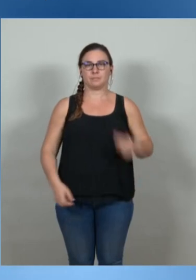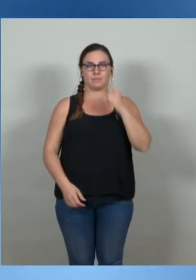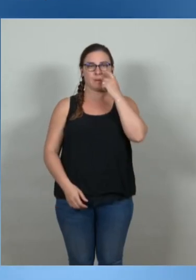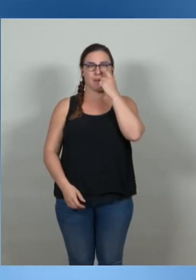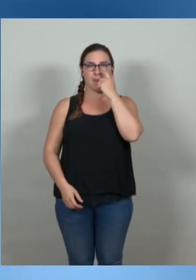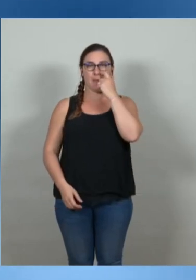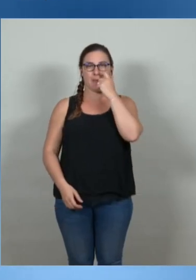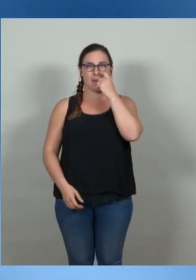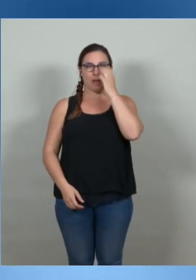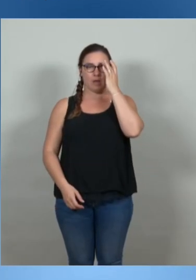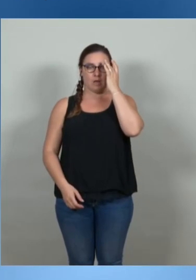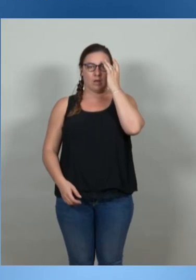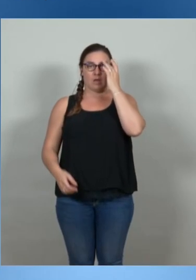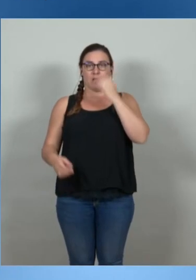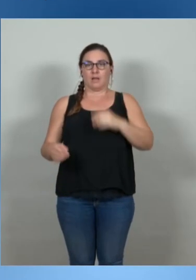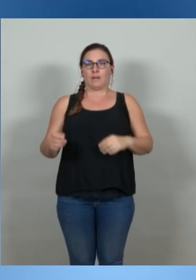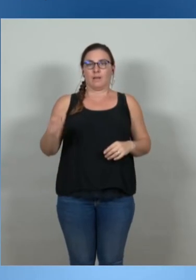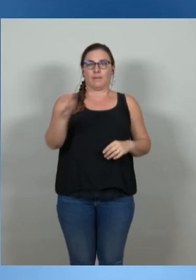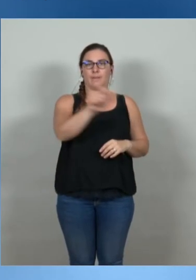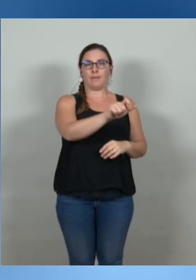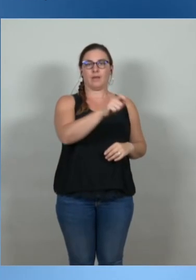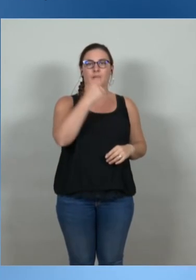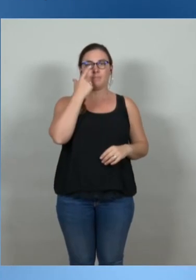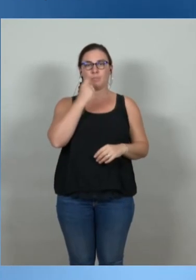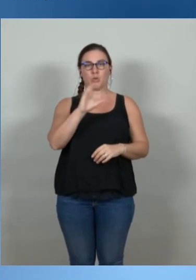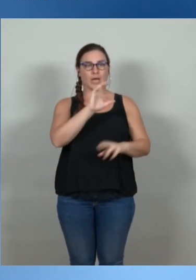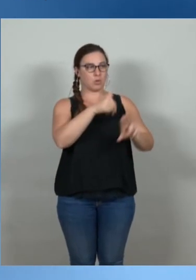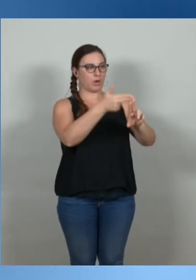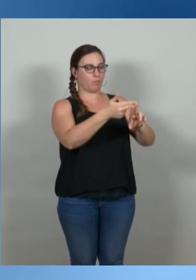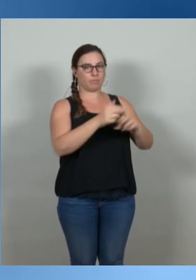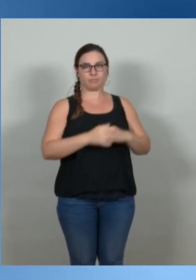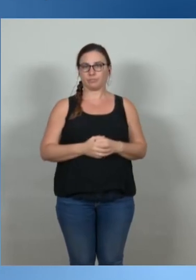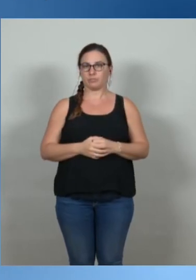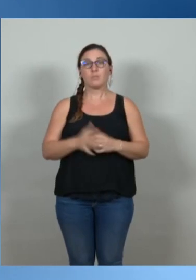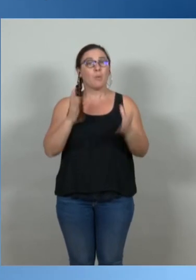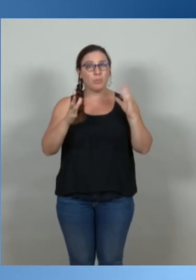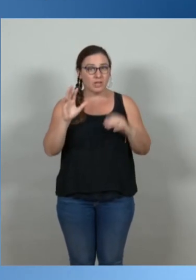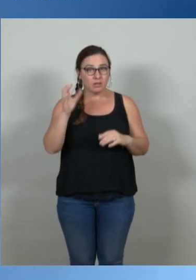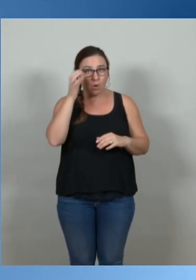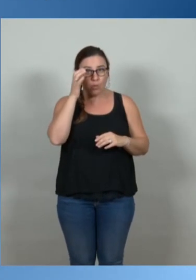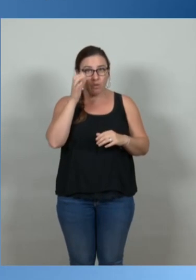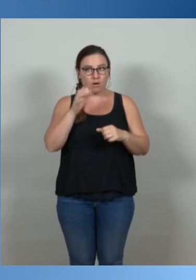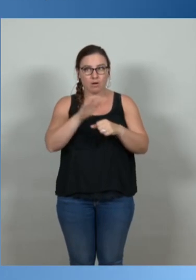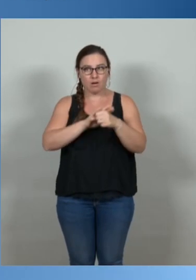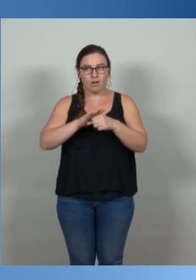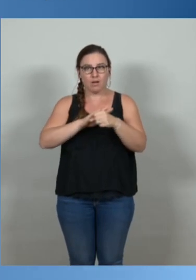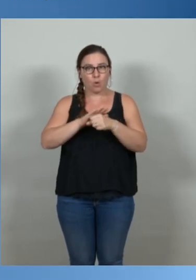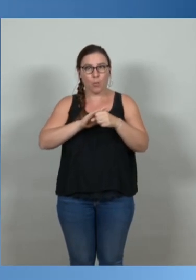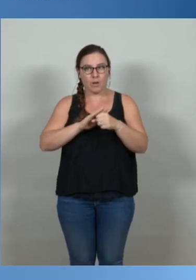alors effectivement alors d'abord pour répondre à Monsieur Carignon vous avez peut-être pas tout entendu ce que j'ai dit